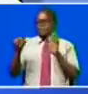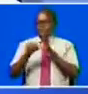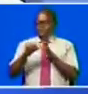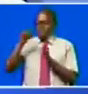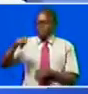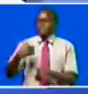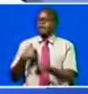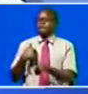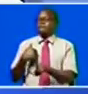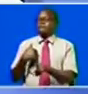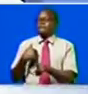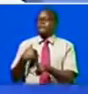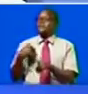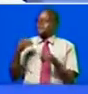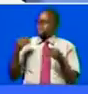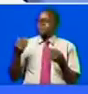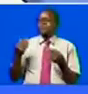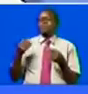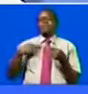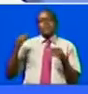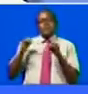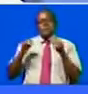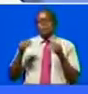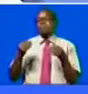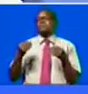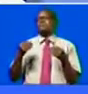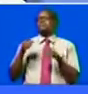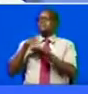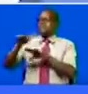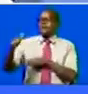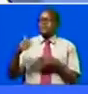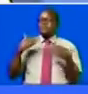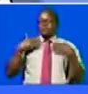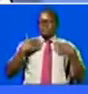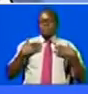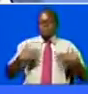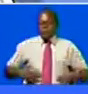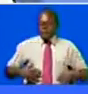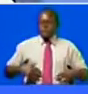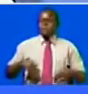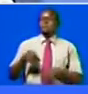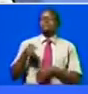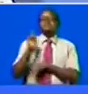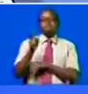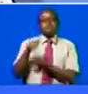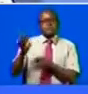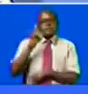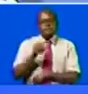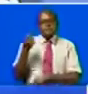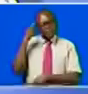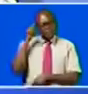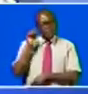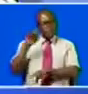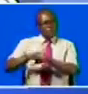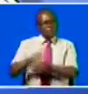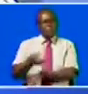kidogo. Unachukua utupu wako, hizo mdere zako unatuma, unambia mtu, "Haya, nimekutumia mtarimbo wangu, hebu angalia uone kama unafaa au ufai."